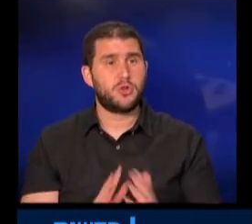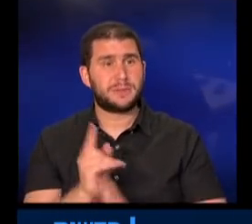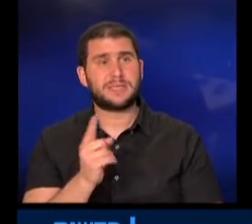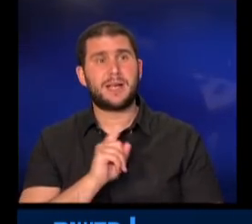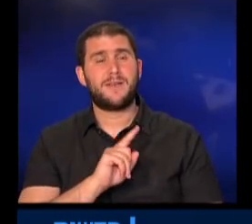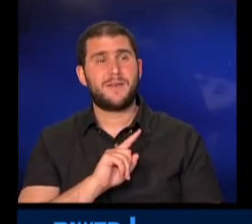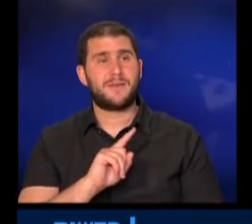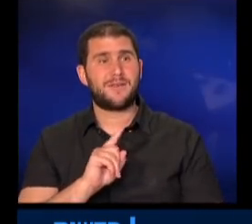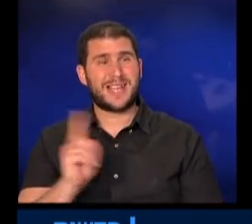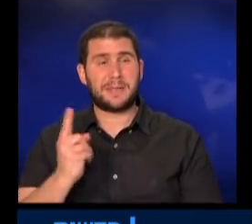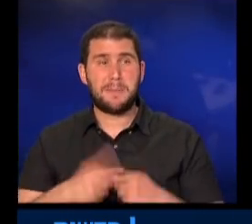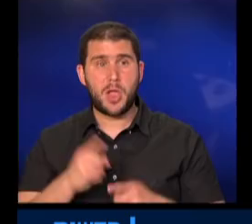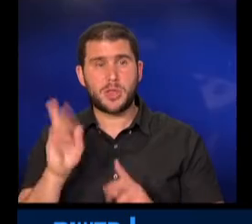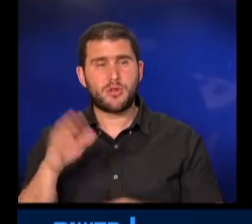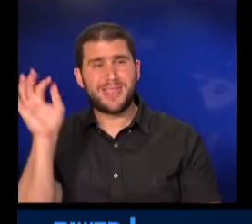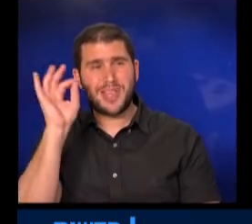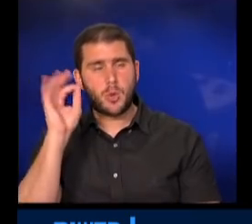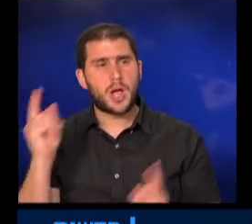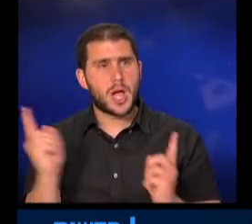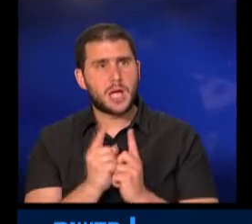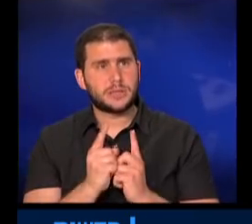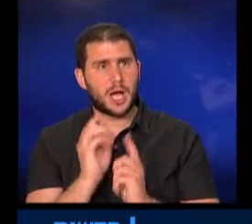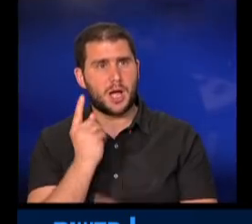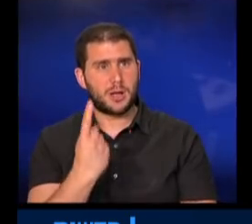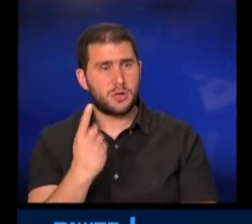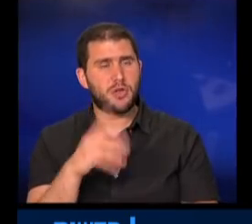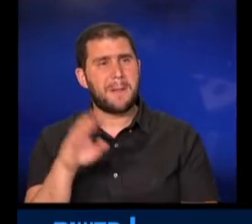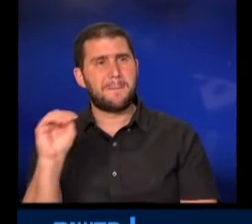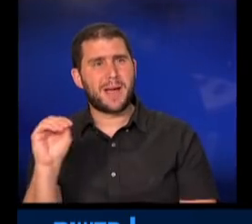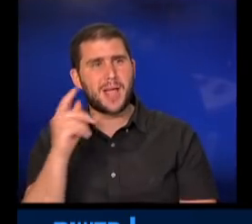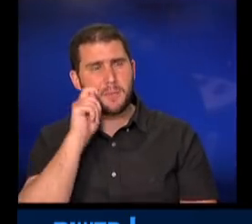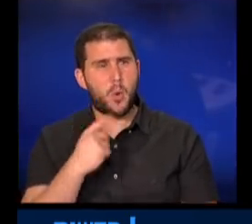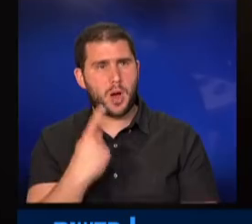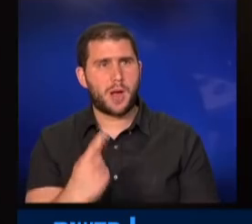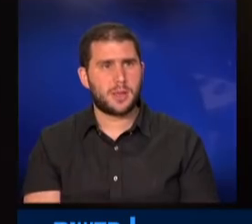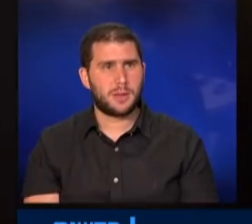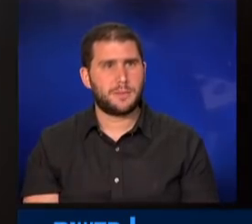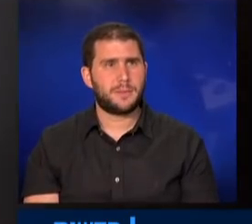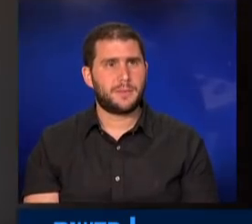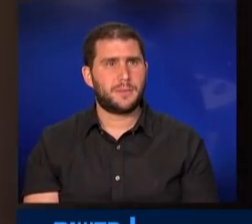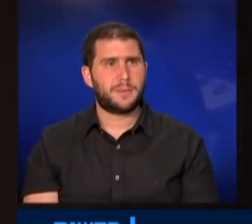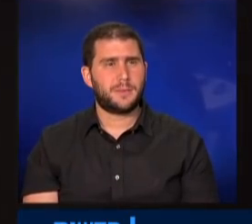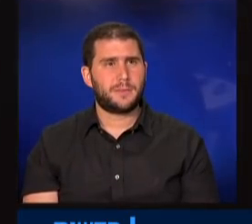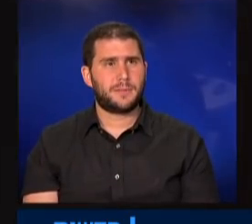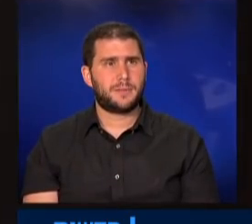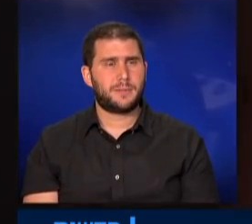12.5 מיליון צפיות יש לטיק טוק הקצר והמטלטל הזה של מריאנה מאוקראינה.